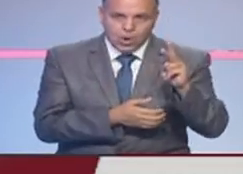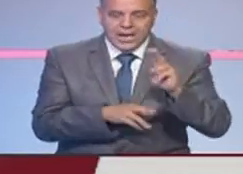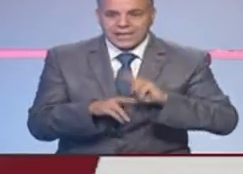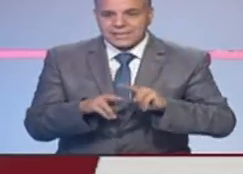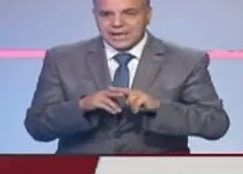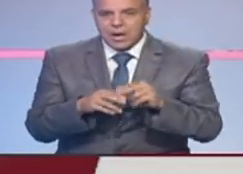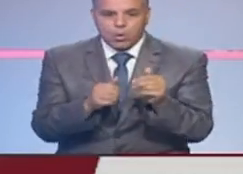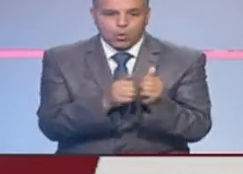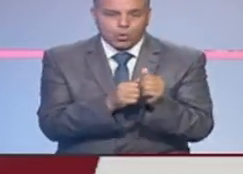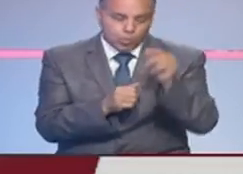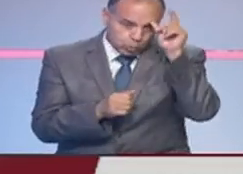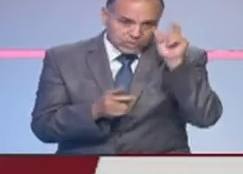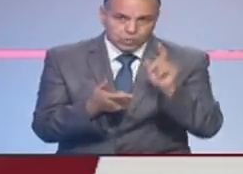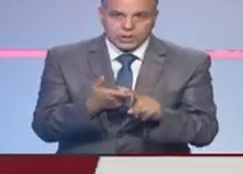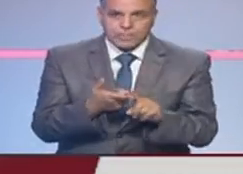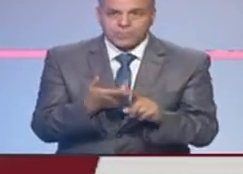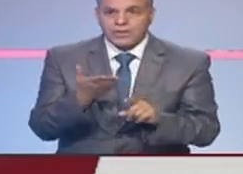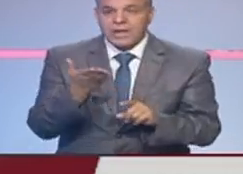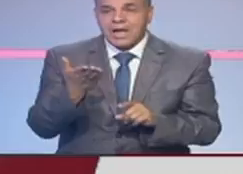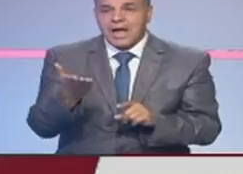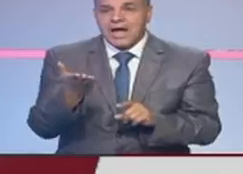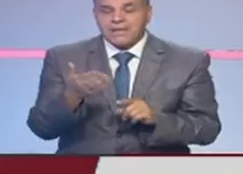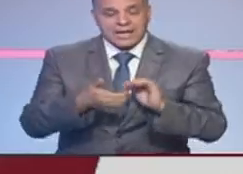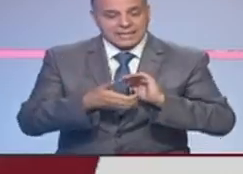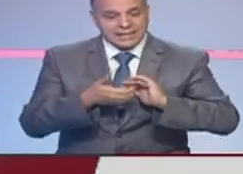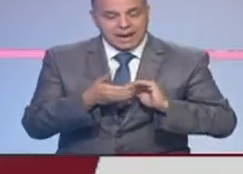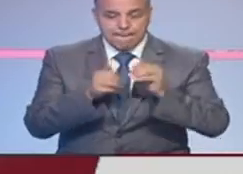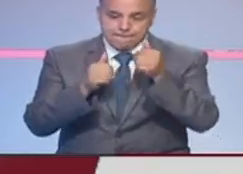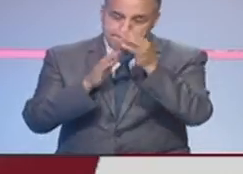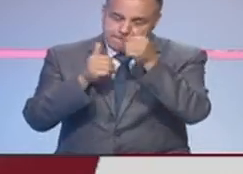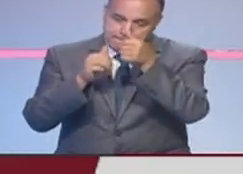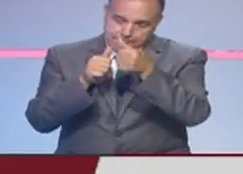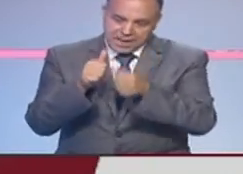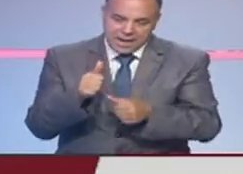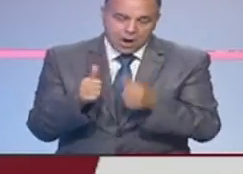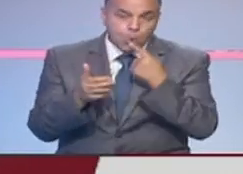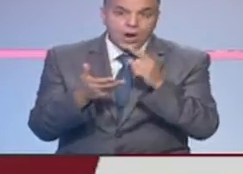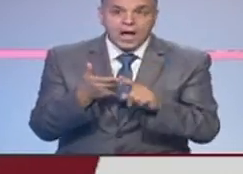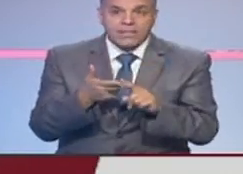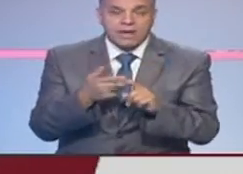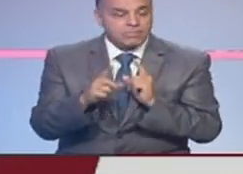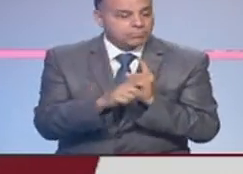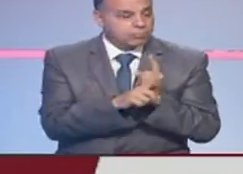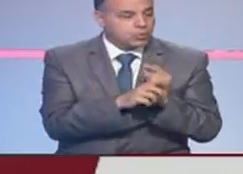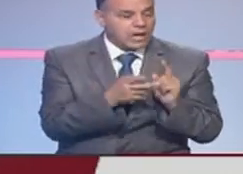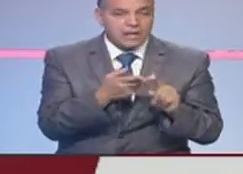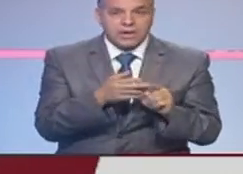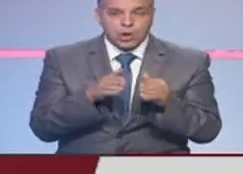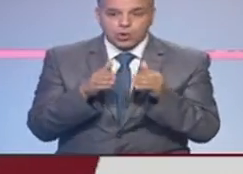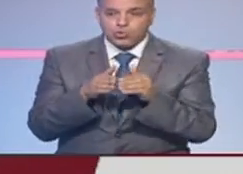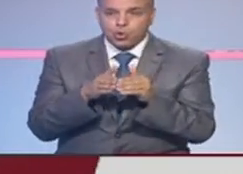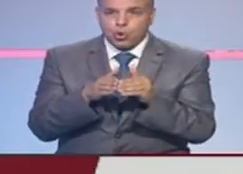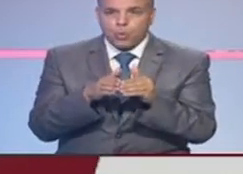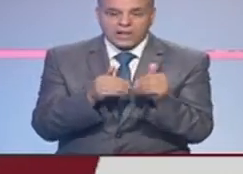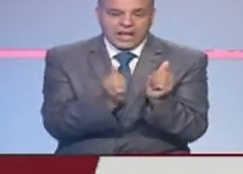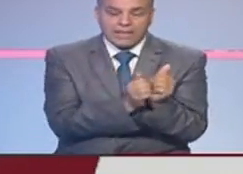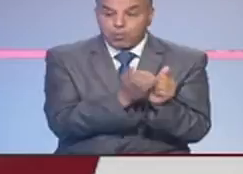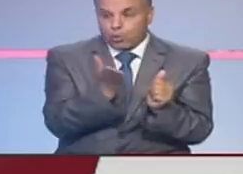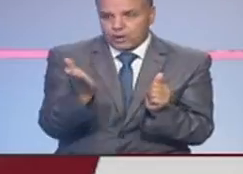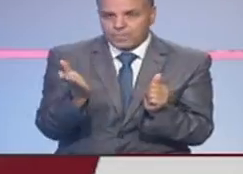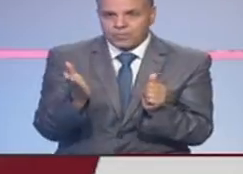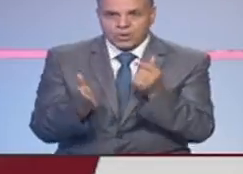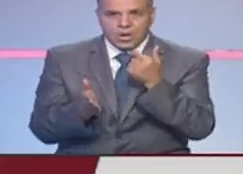والكلام في المكتب ان اللقاء جاء بطلب من هذه الكتل